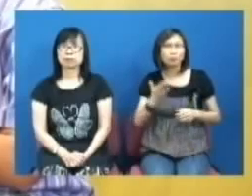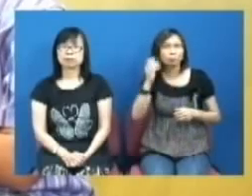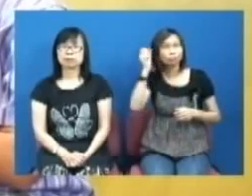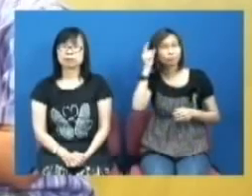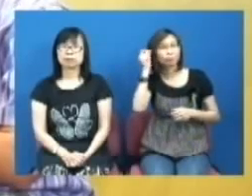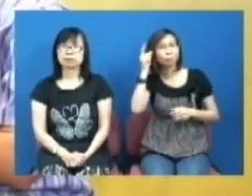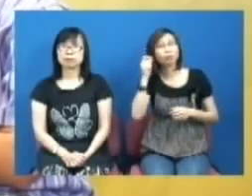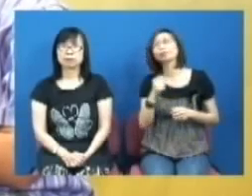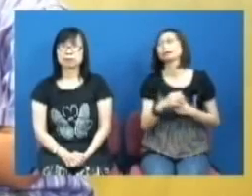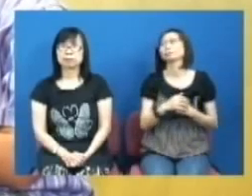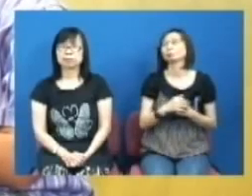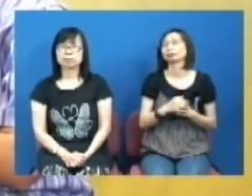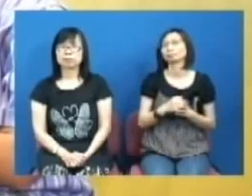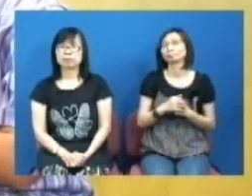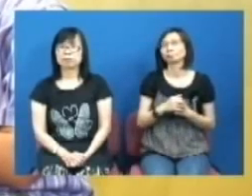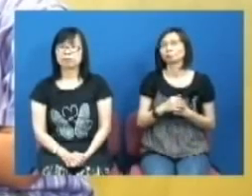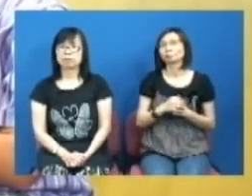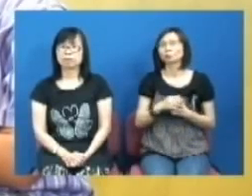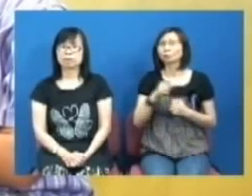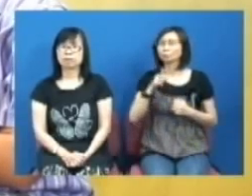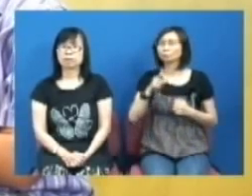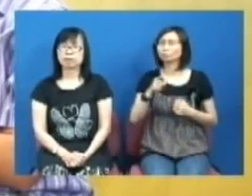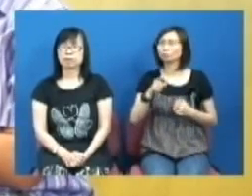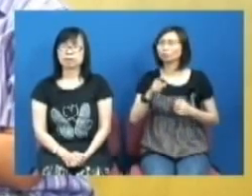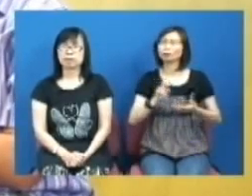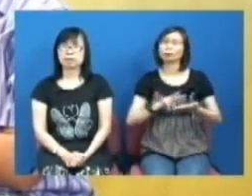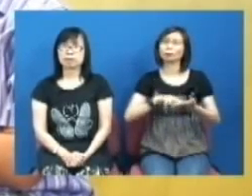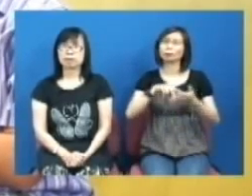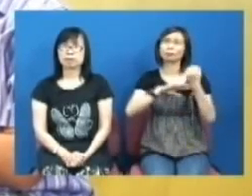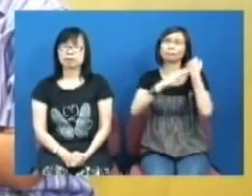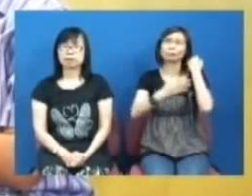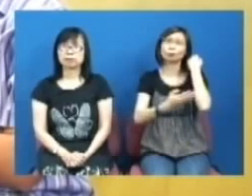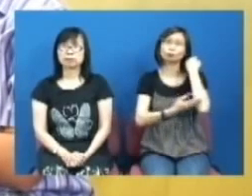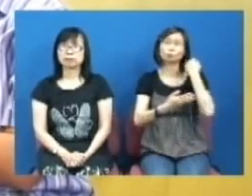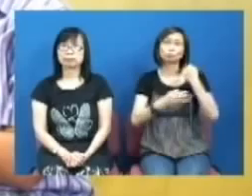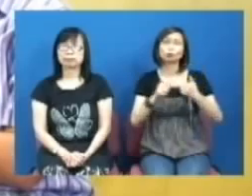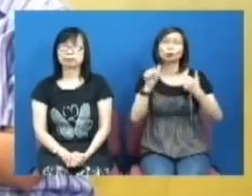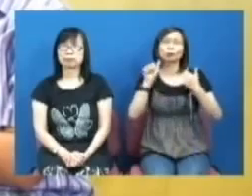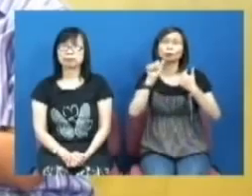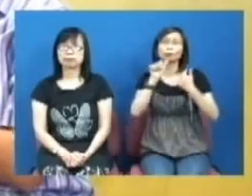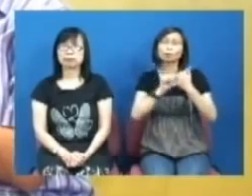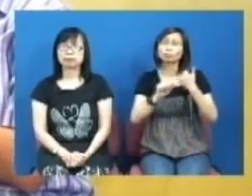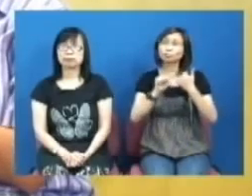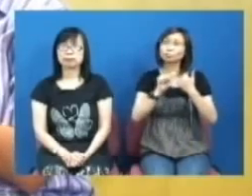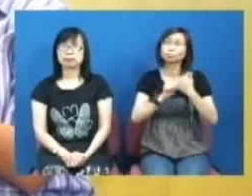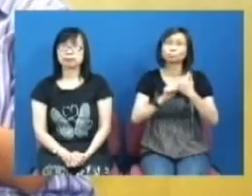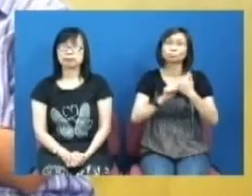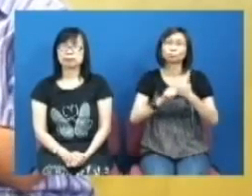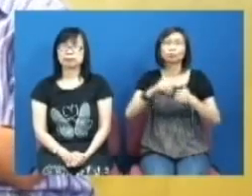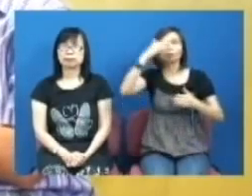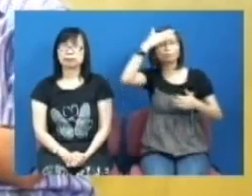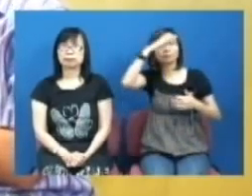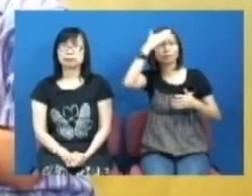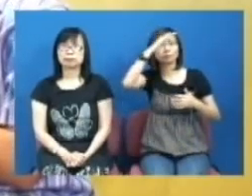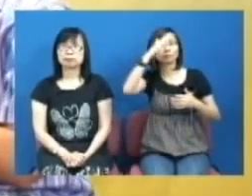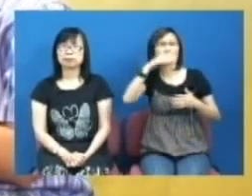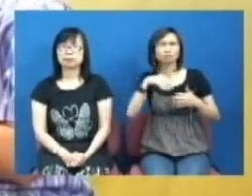話你既然立法會議員嗰個認知或者嗰個認受性程度咁